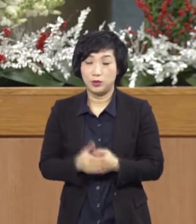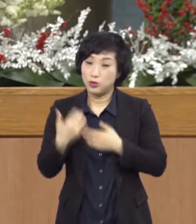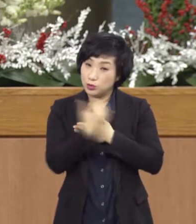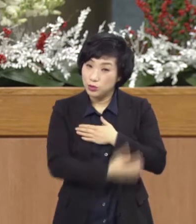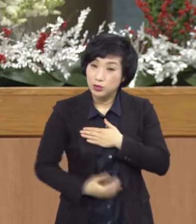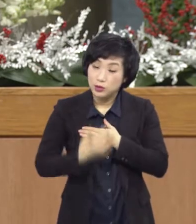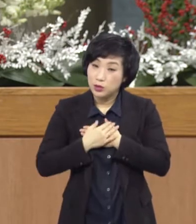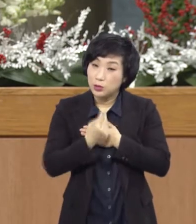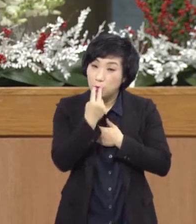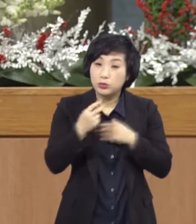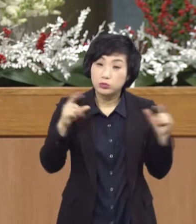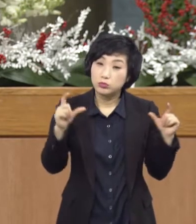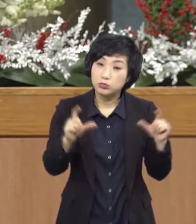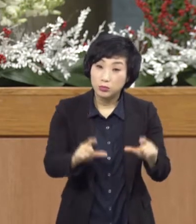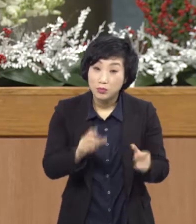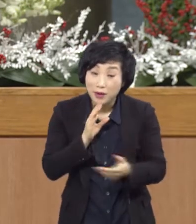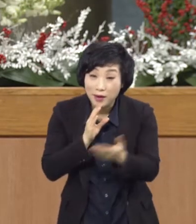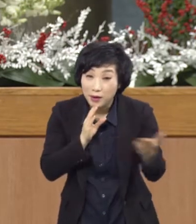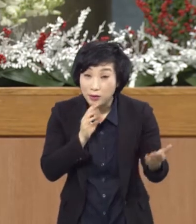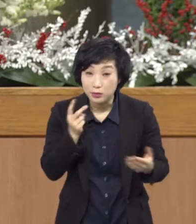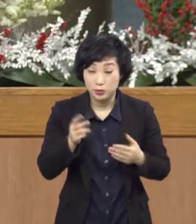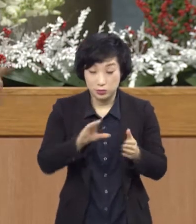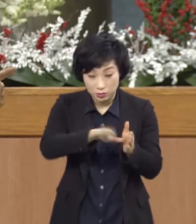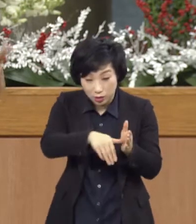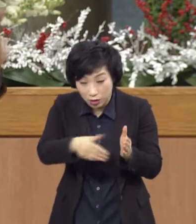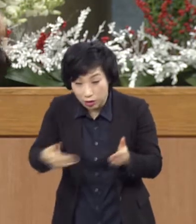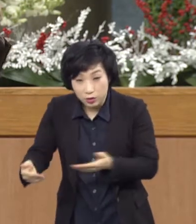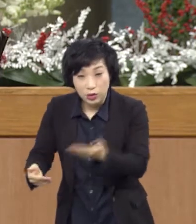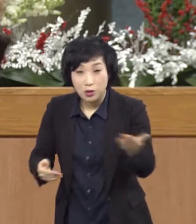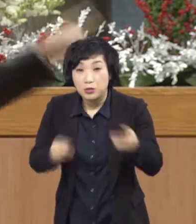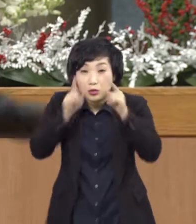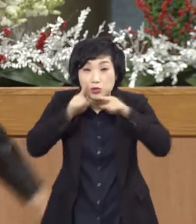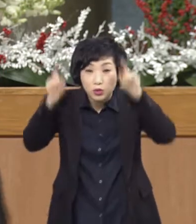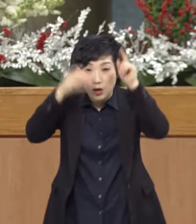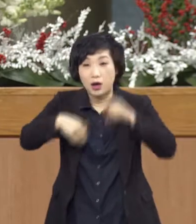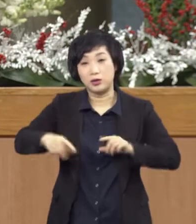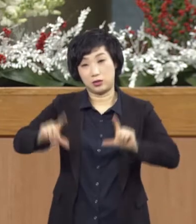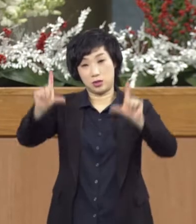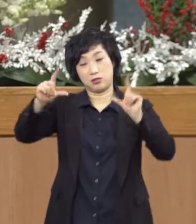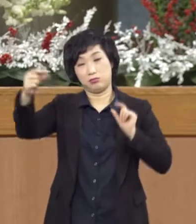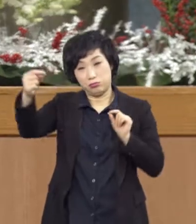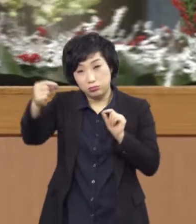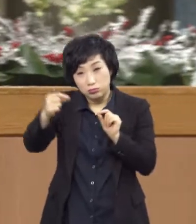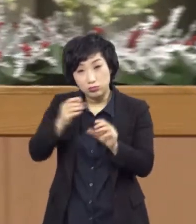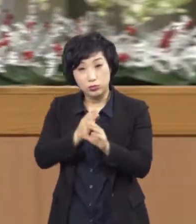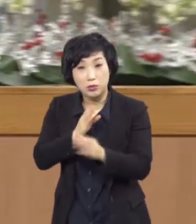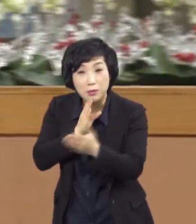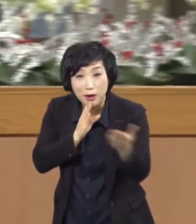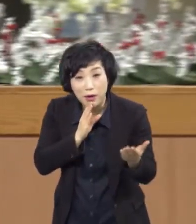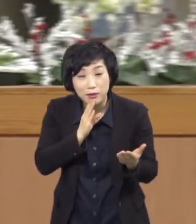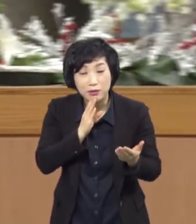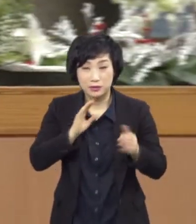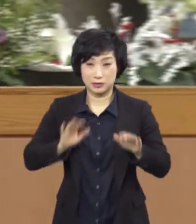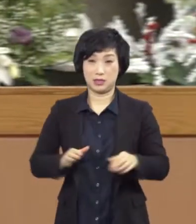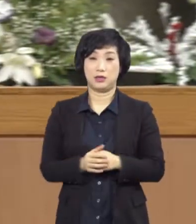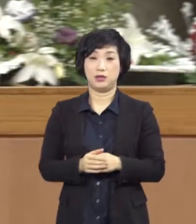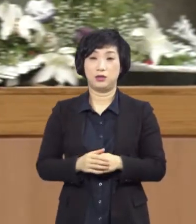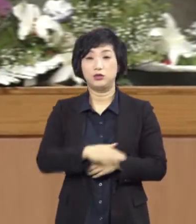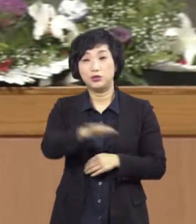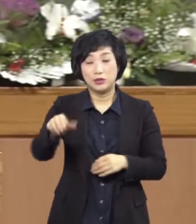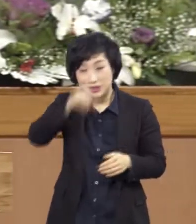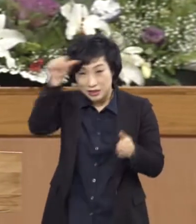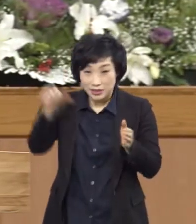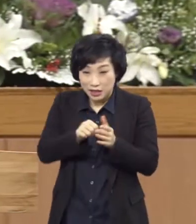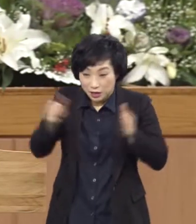육신의 때는 사라져요. 세월이 지나가면서 지옥의 날은 다가오고 있어요. 우리가 사는